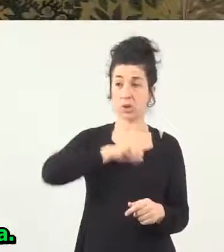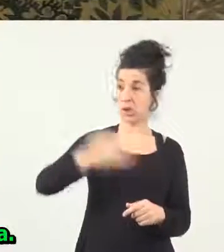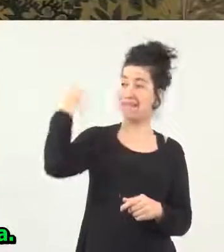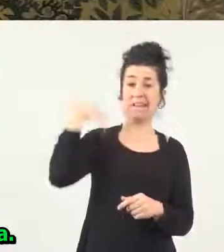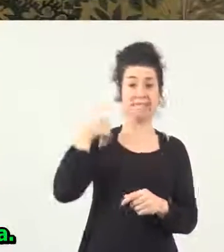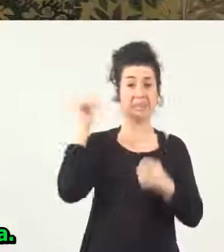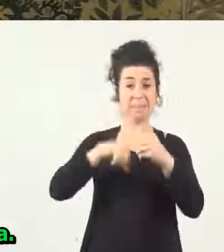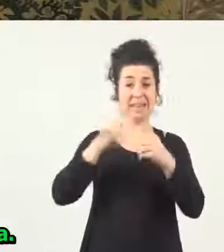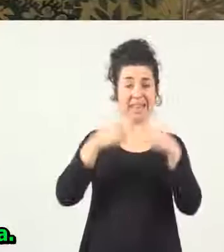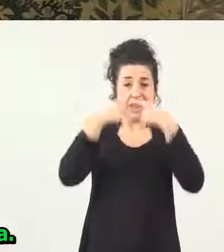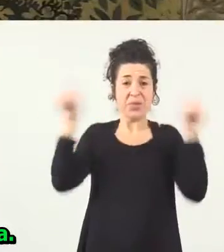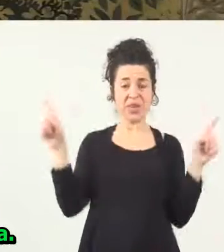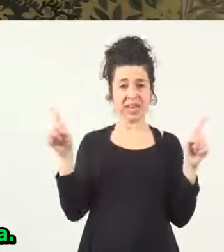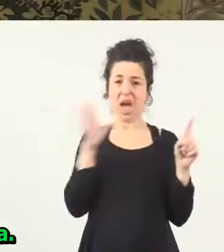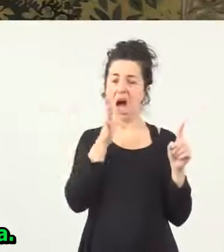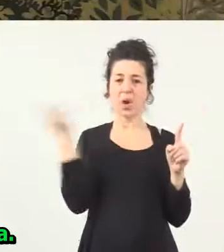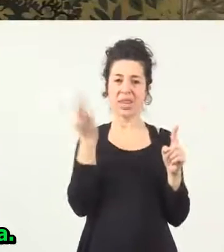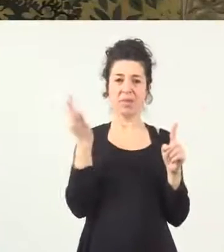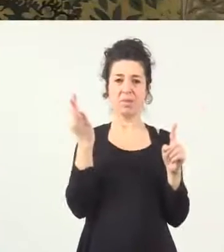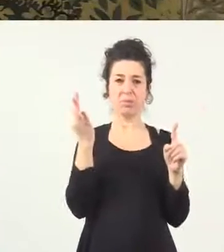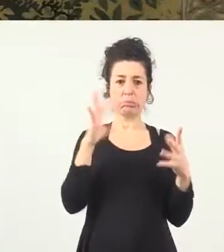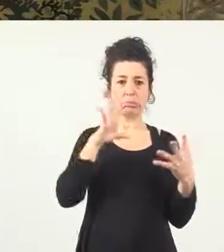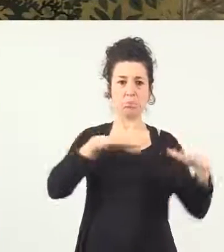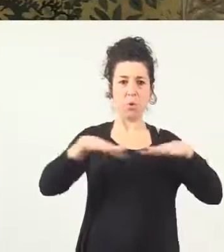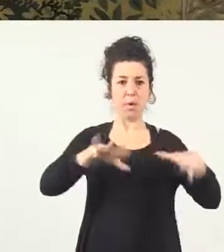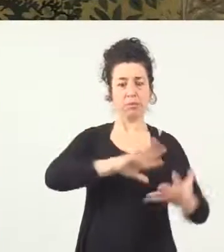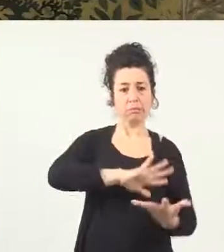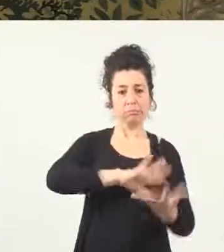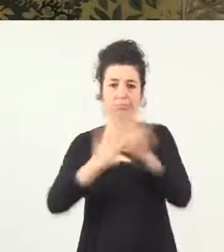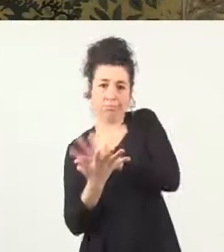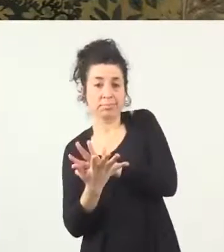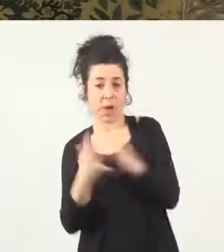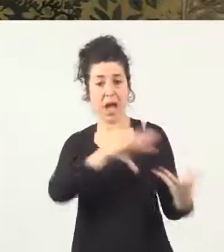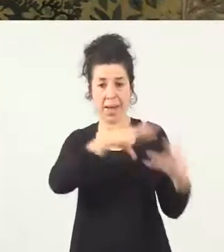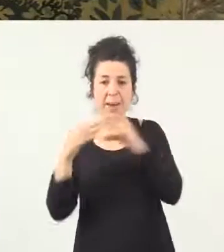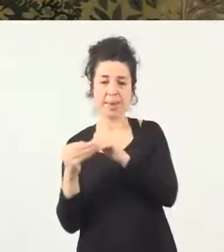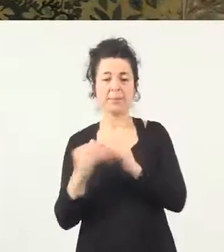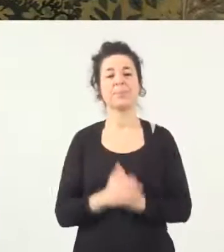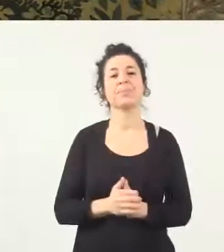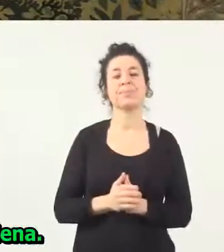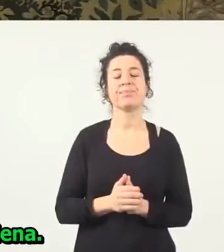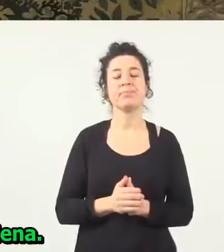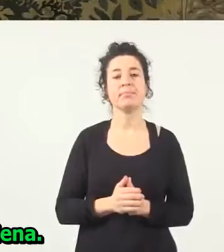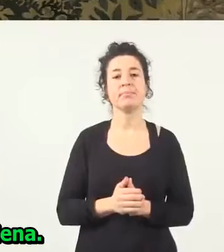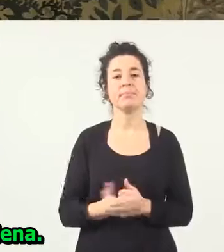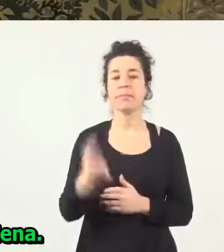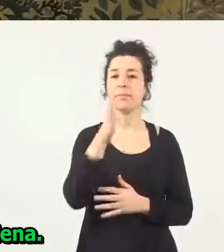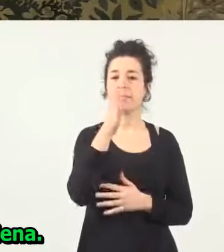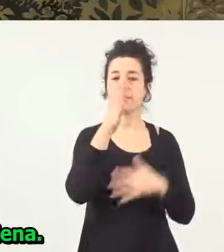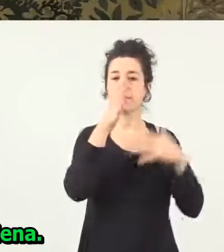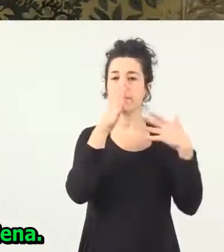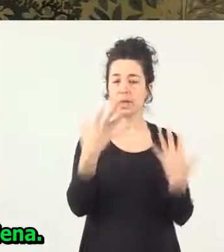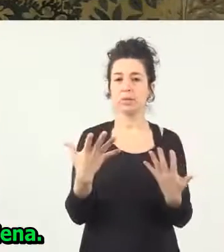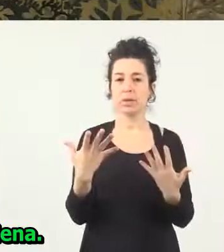batez. Horain egokitu beharko dugu mugimendu, ez da? Eta gero bebai, sortu da gai bat interesgarria dena, baina